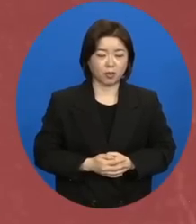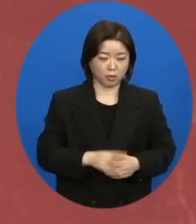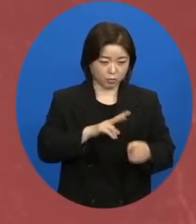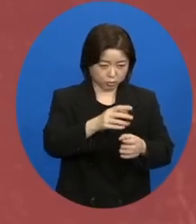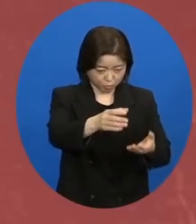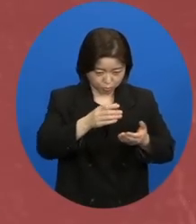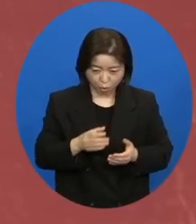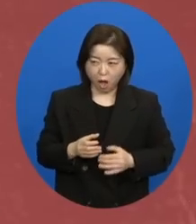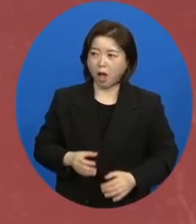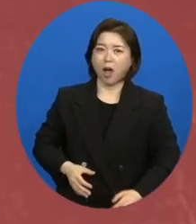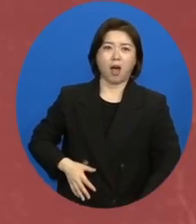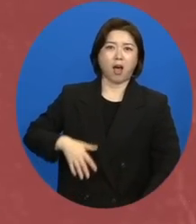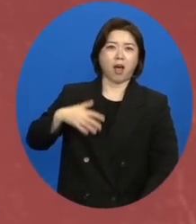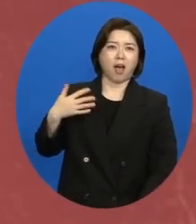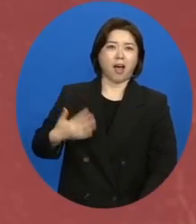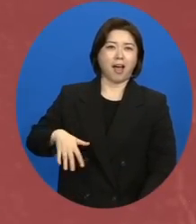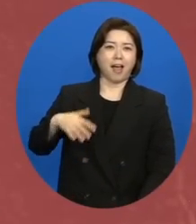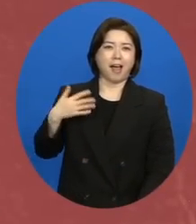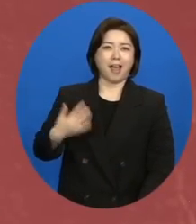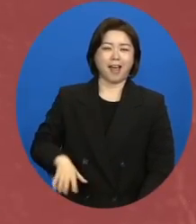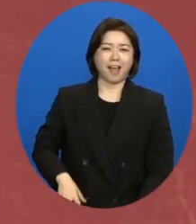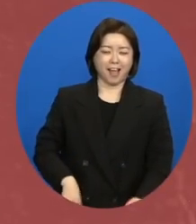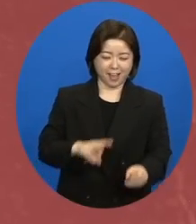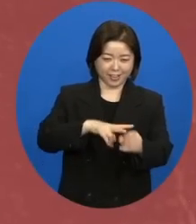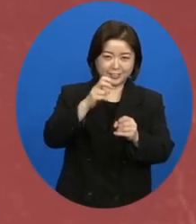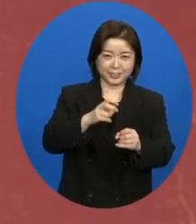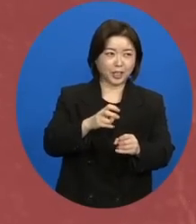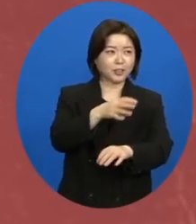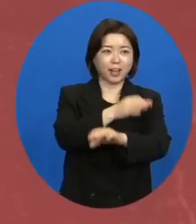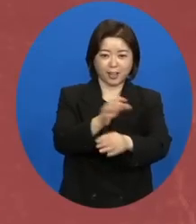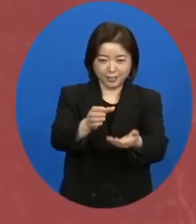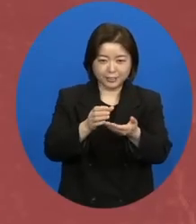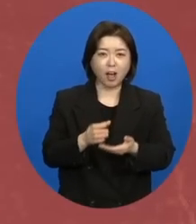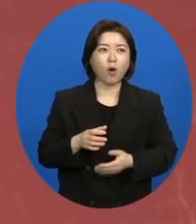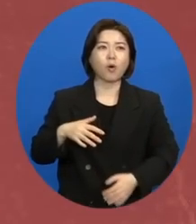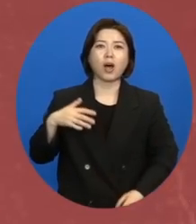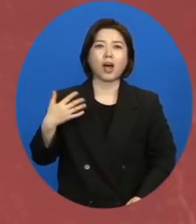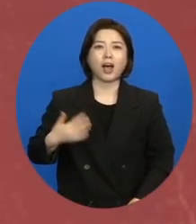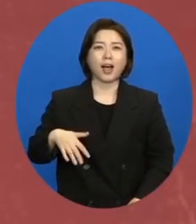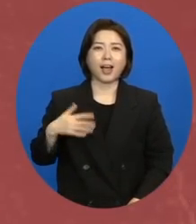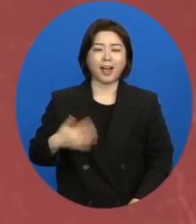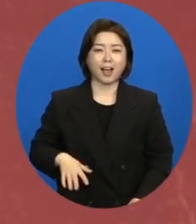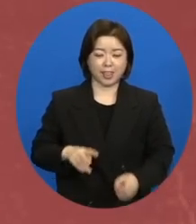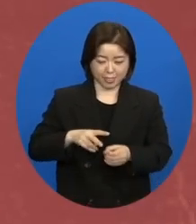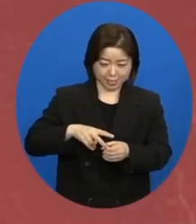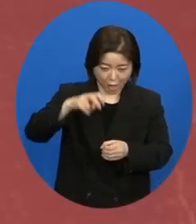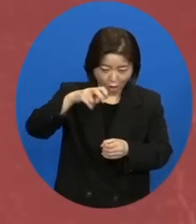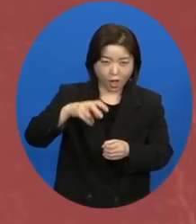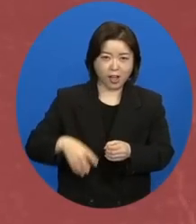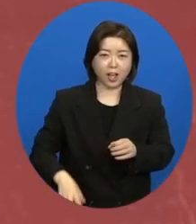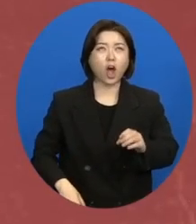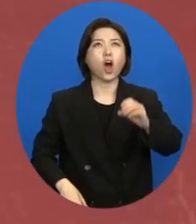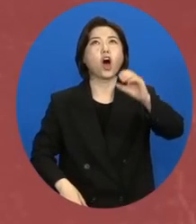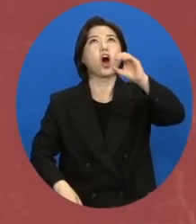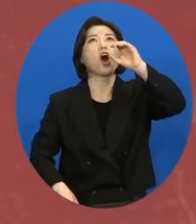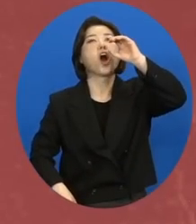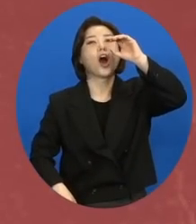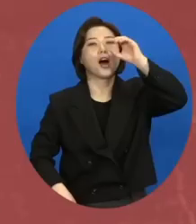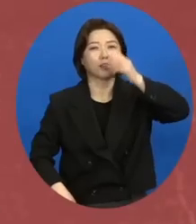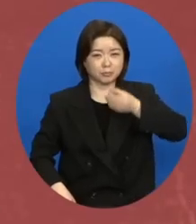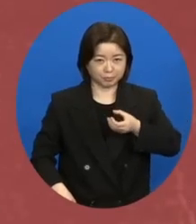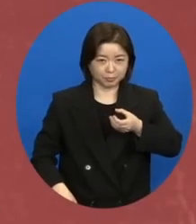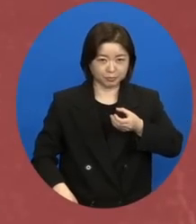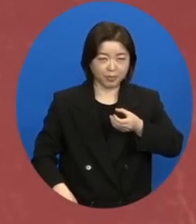사주는데 이야 사이다를 딱 하나 산 거 아니야. 그래가지고 따가지고 입에다 넣고